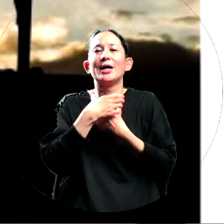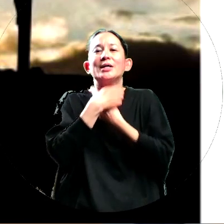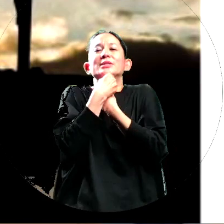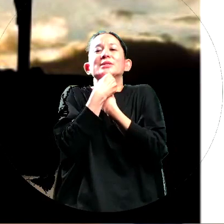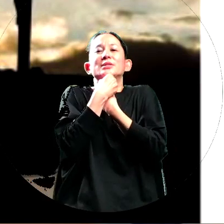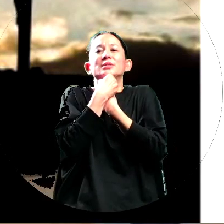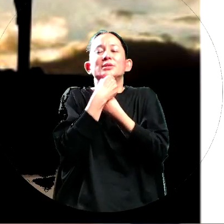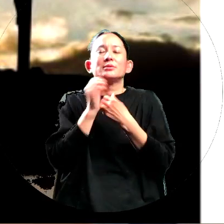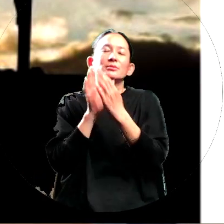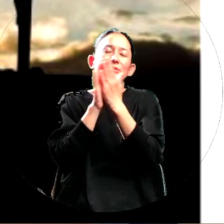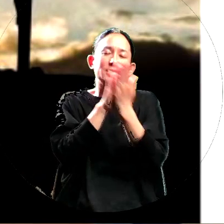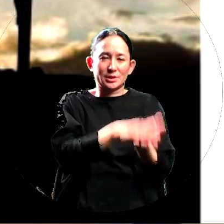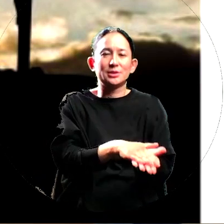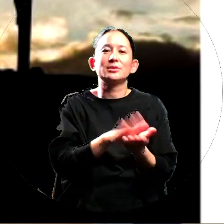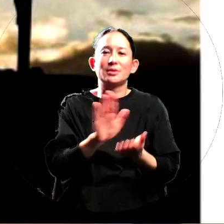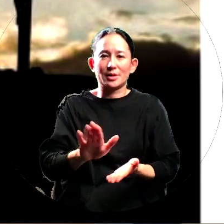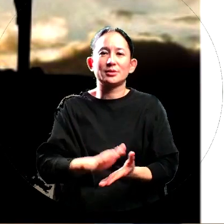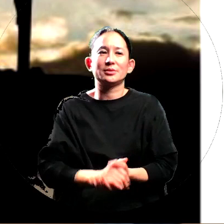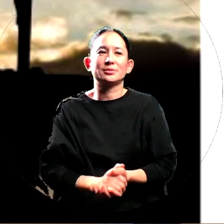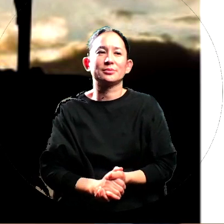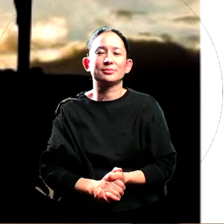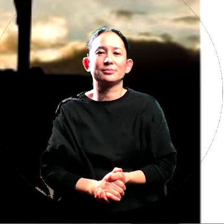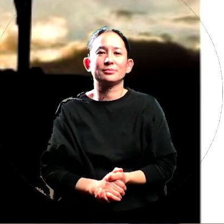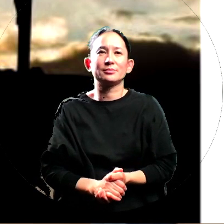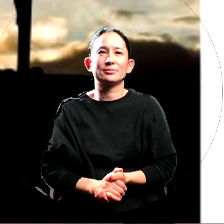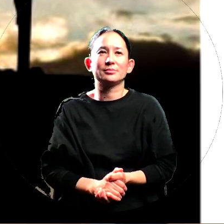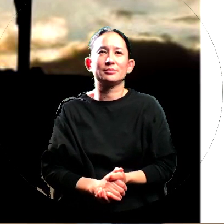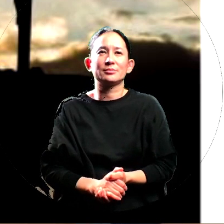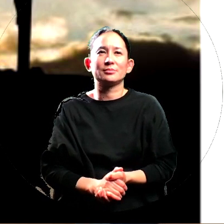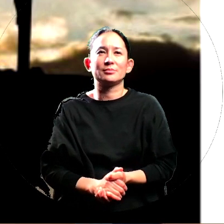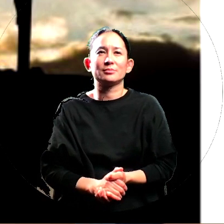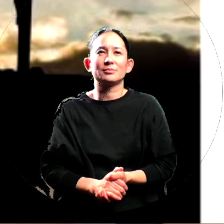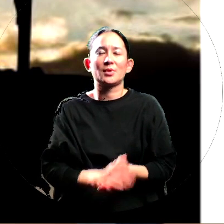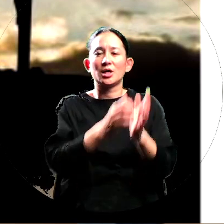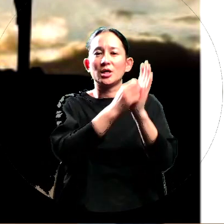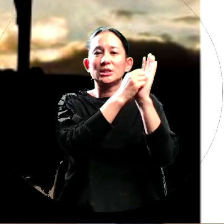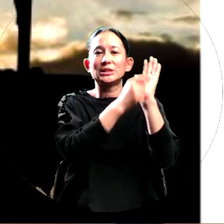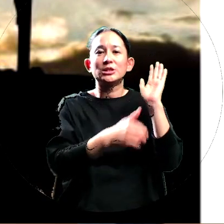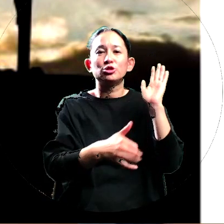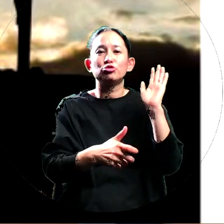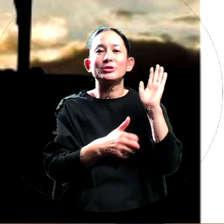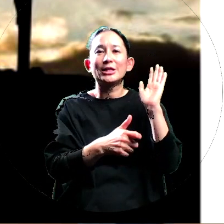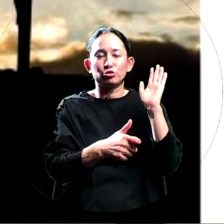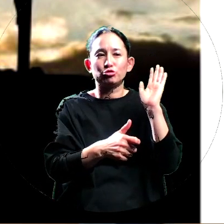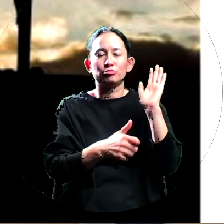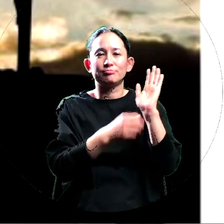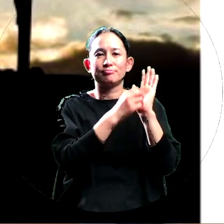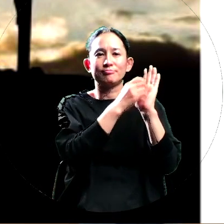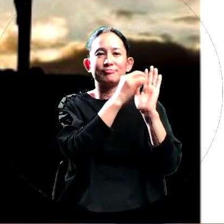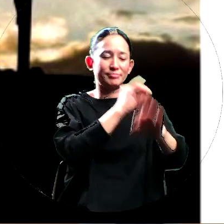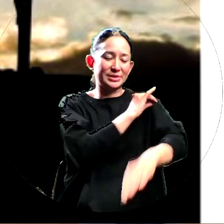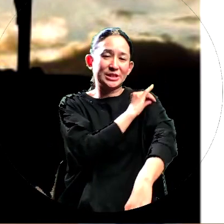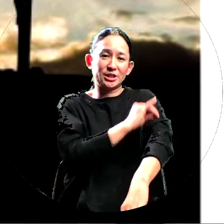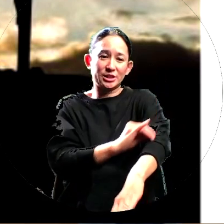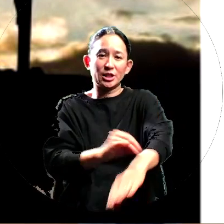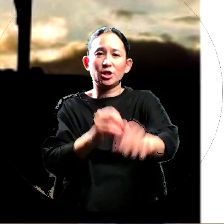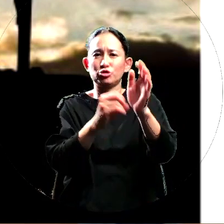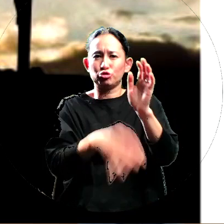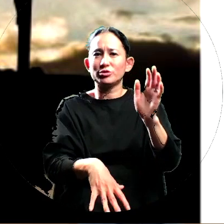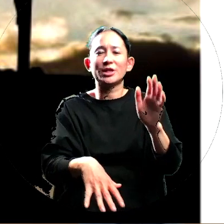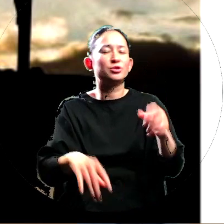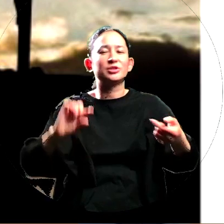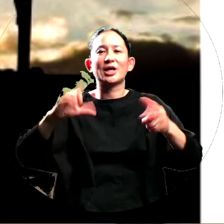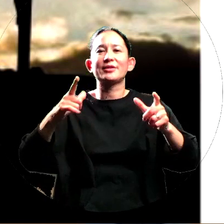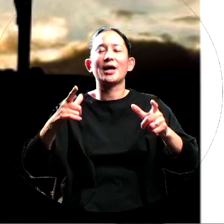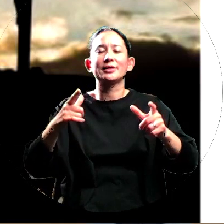crucifixion also leads to suffocation. 出血じゃないんですよ。窒息死で亡くなる。 It's not bleeding too much.